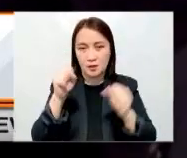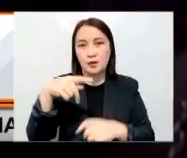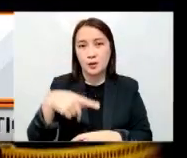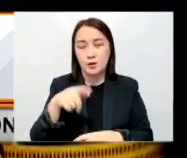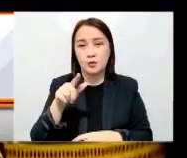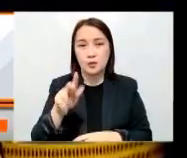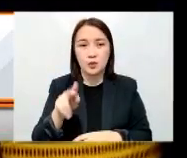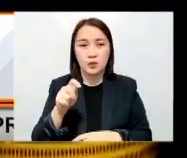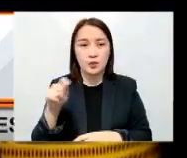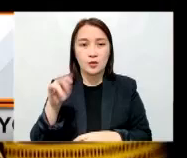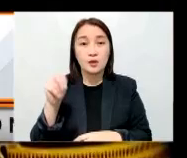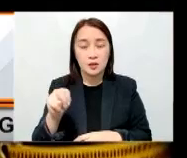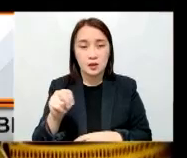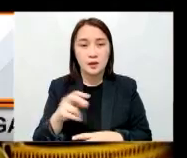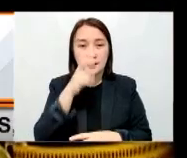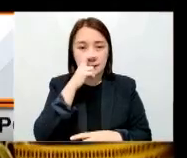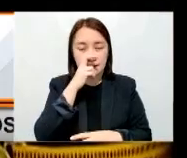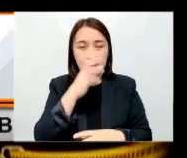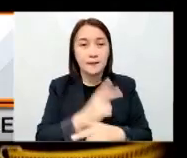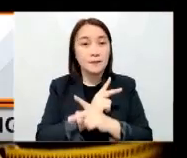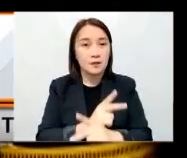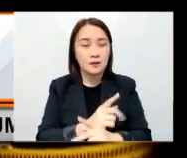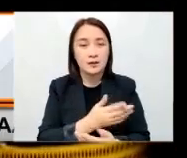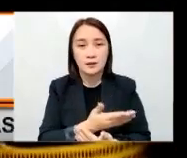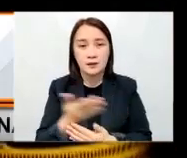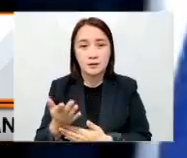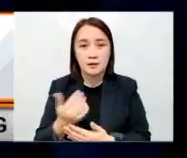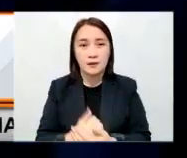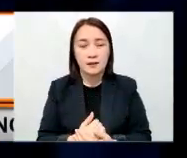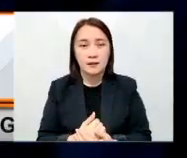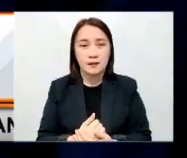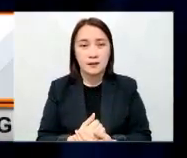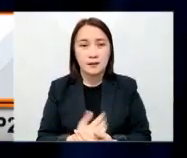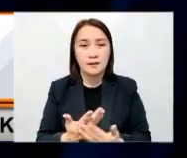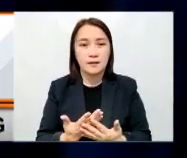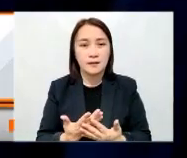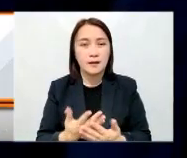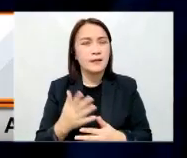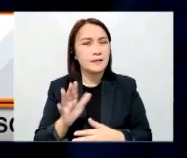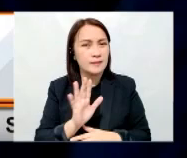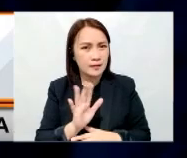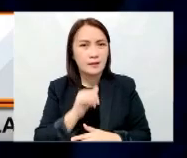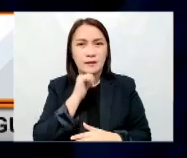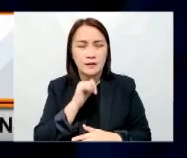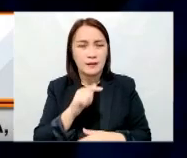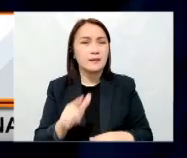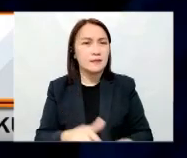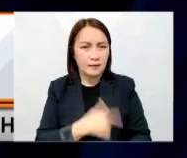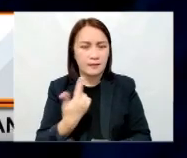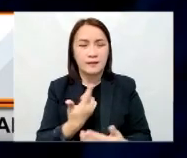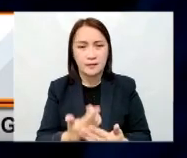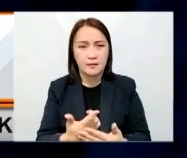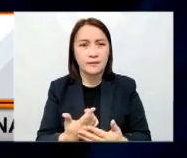seguridad at sinigurong pananagutin ang nasa likod ng tinawag na mutiny. Hindi rin naman nagtagal ang rebelyon dahil itong linggo